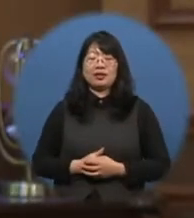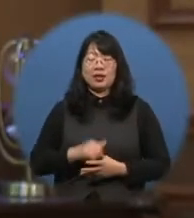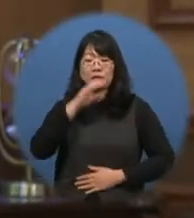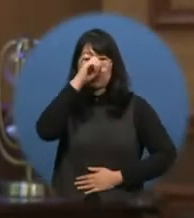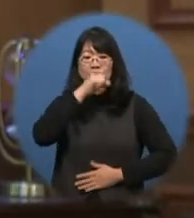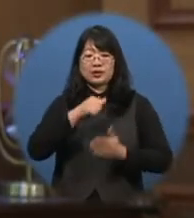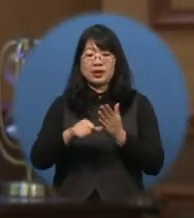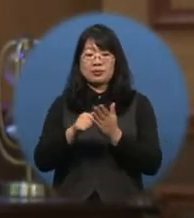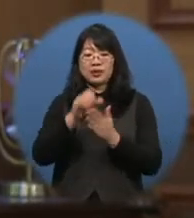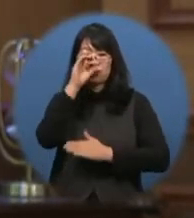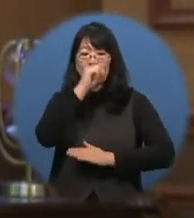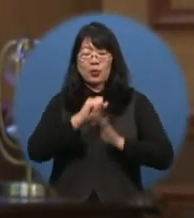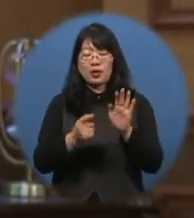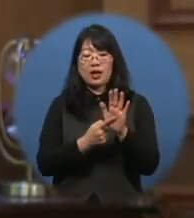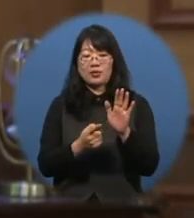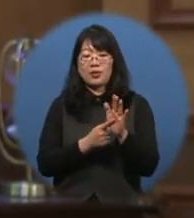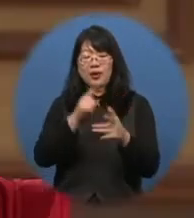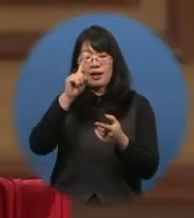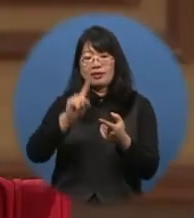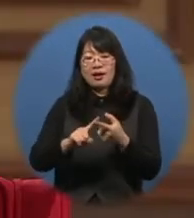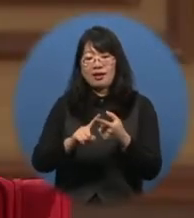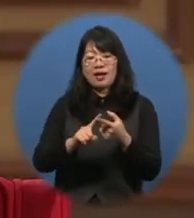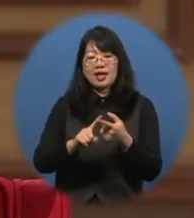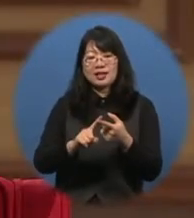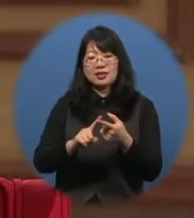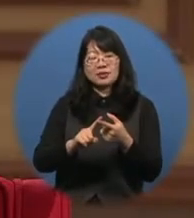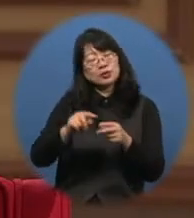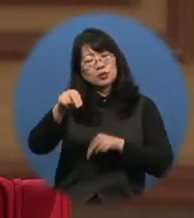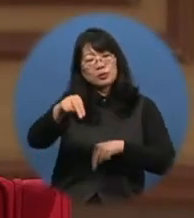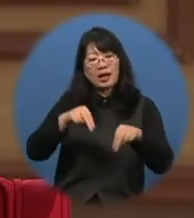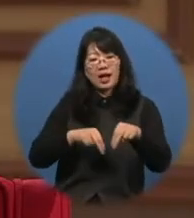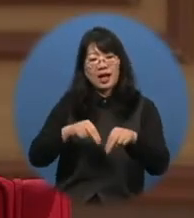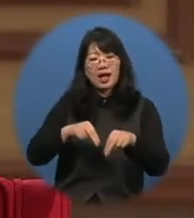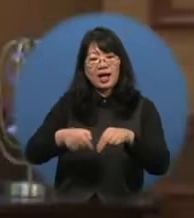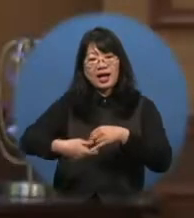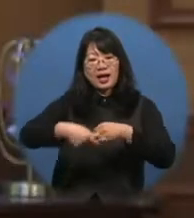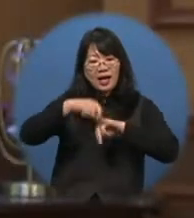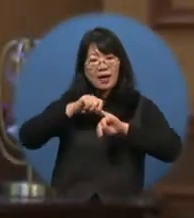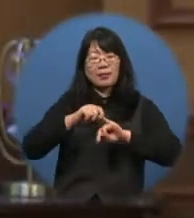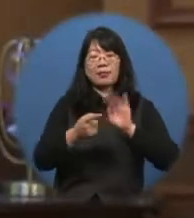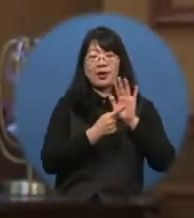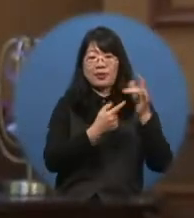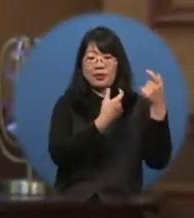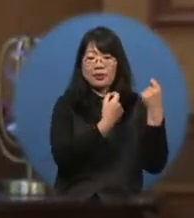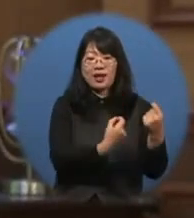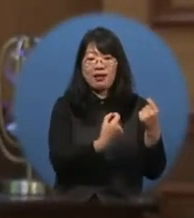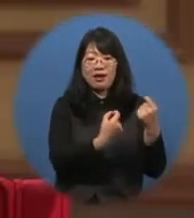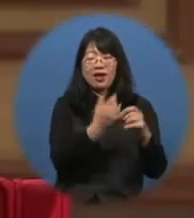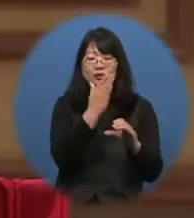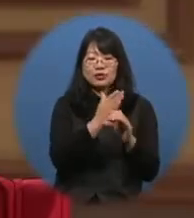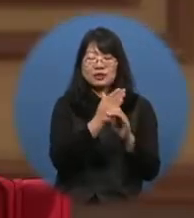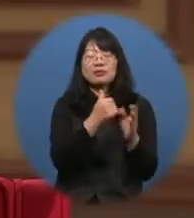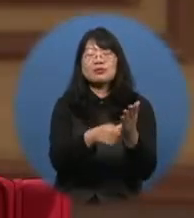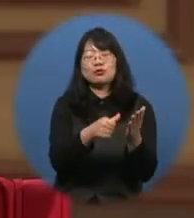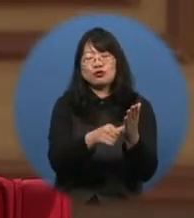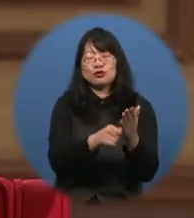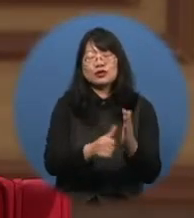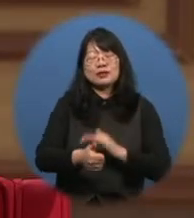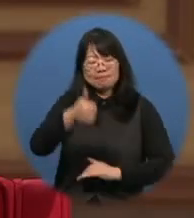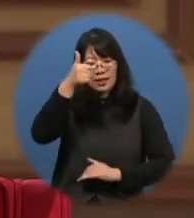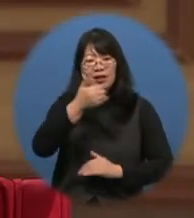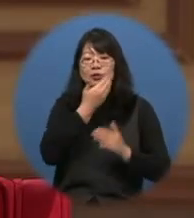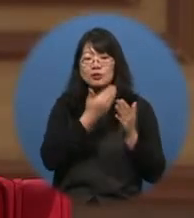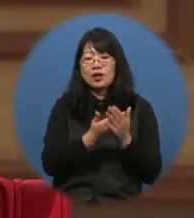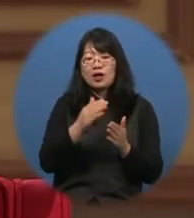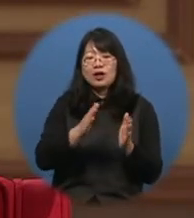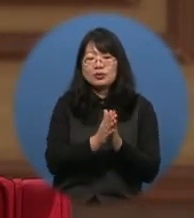좋은 제품은 좋은 광고에 대한 그 역설적 표현이 아닌가 싶습니다. 결국은 핵심은 제품이군요. 네, 네. 출발부터서